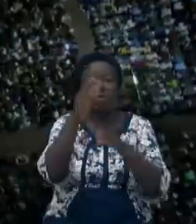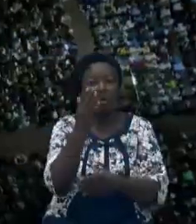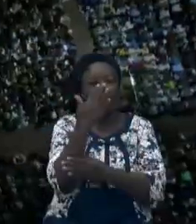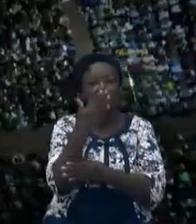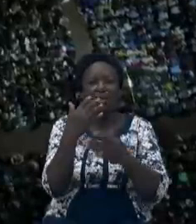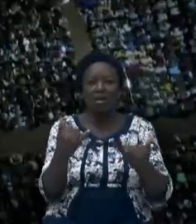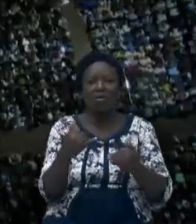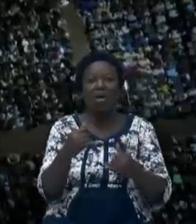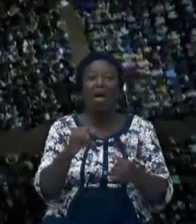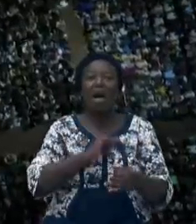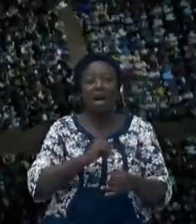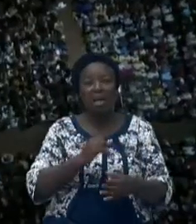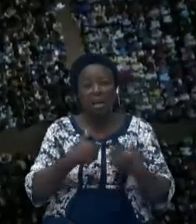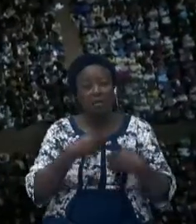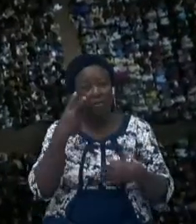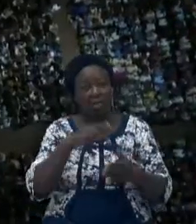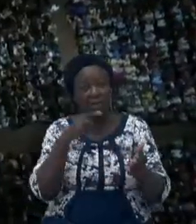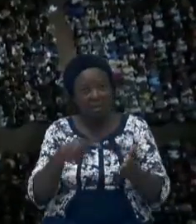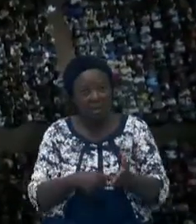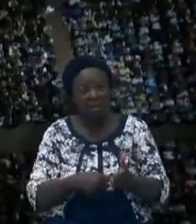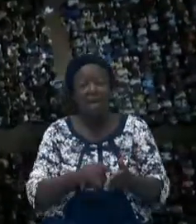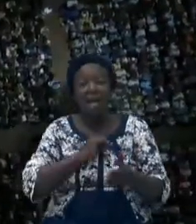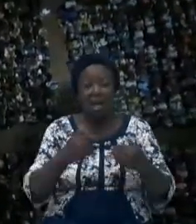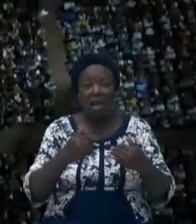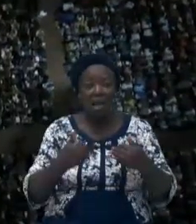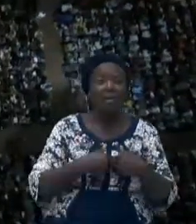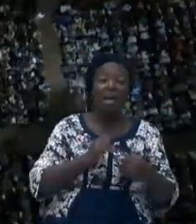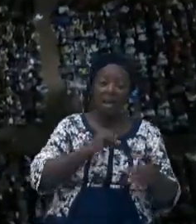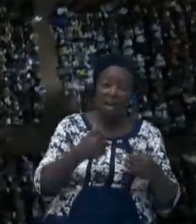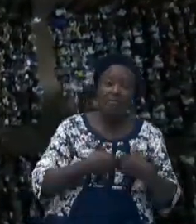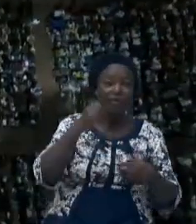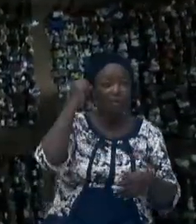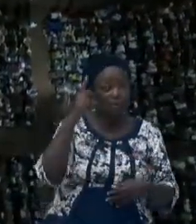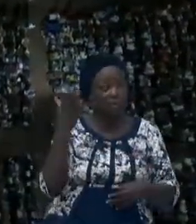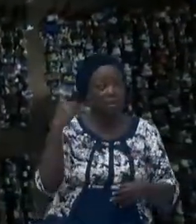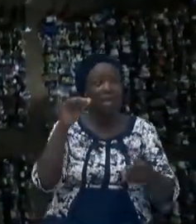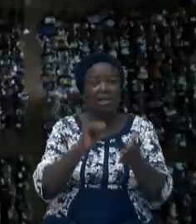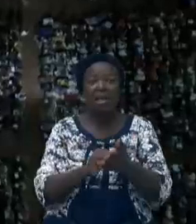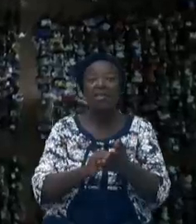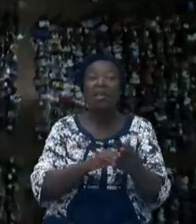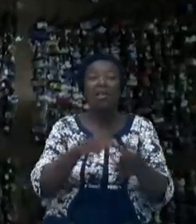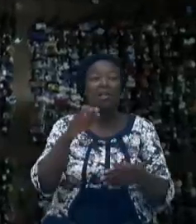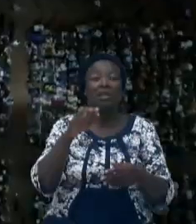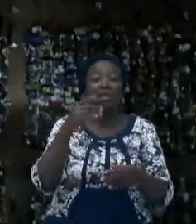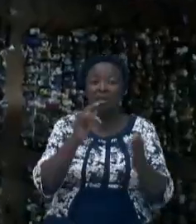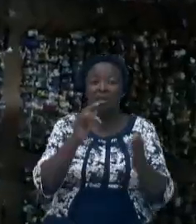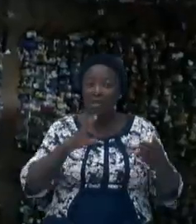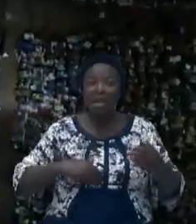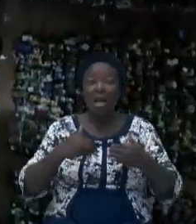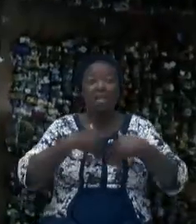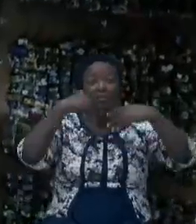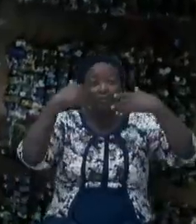où as tu lèves cette main et dit oui je comprends l'inspiration accompli